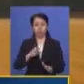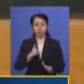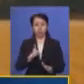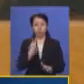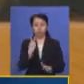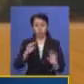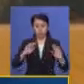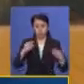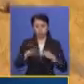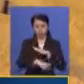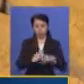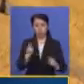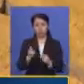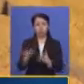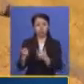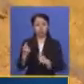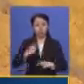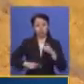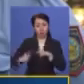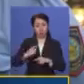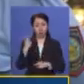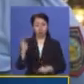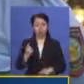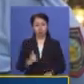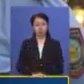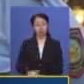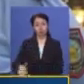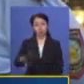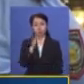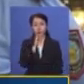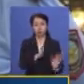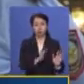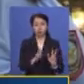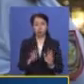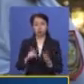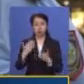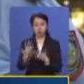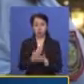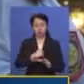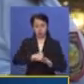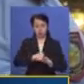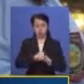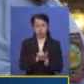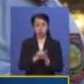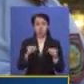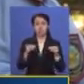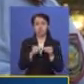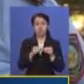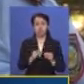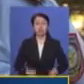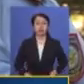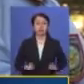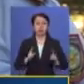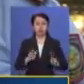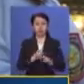обоих случаях похищенное зерно изъято и возвращено владельцам. Всего за период уборочной кампании зарегистрировано 10 преступлений данной